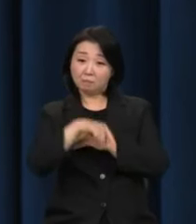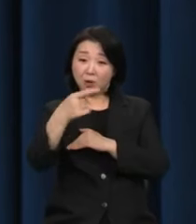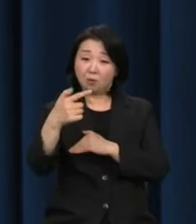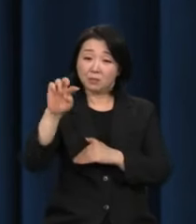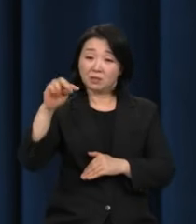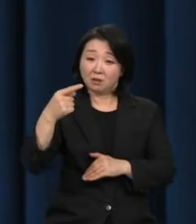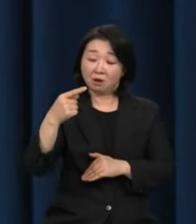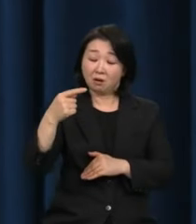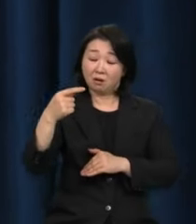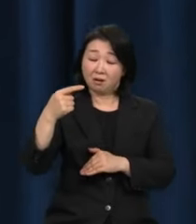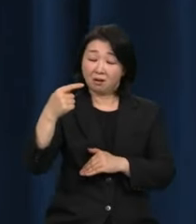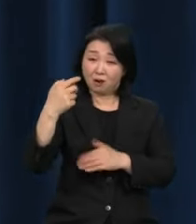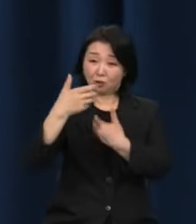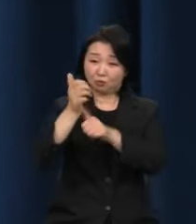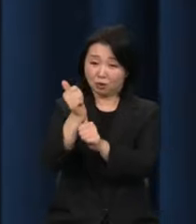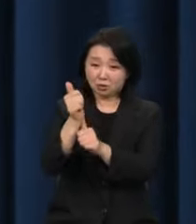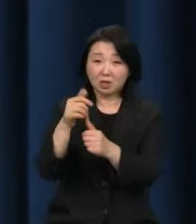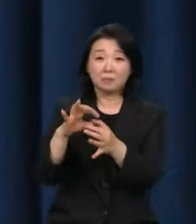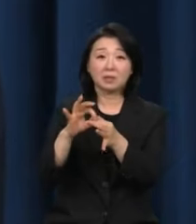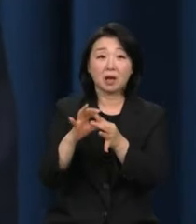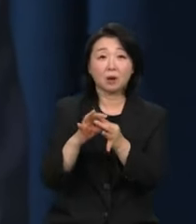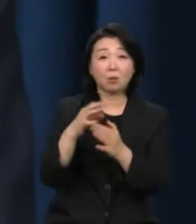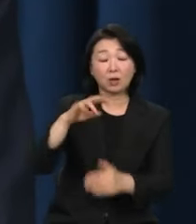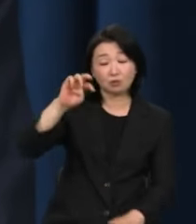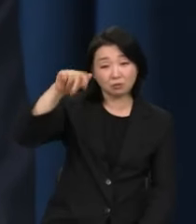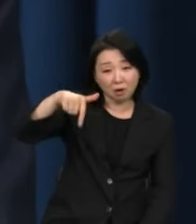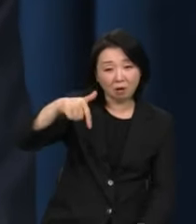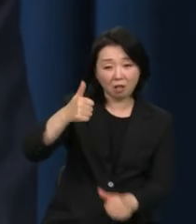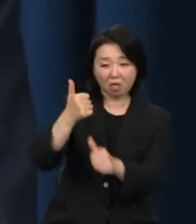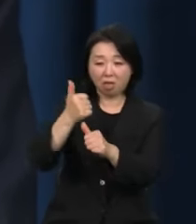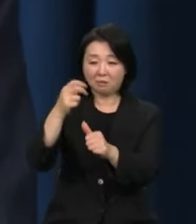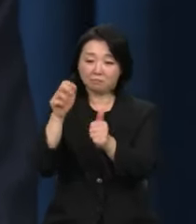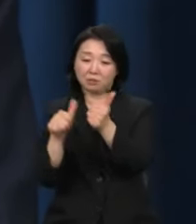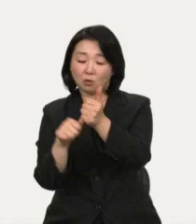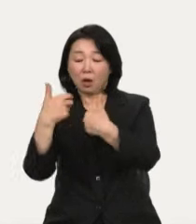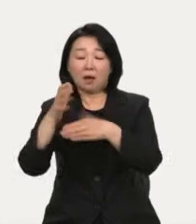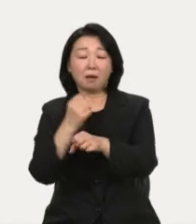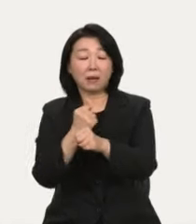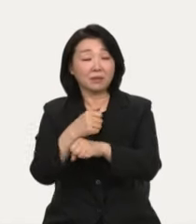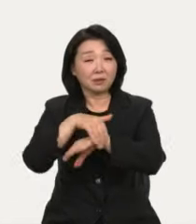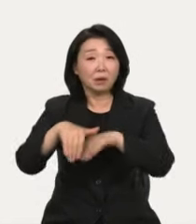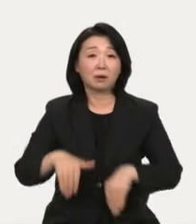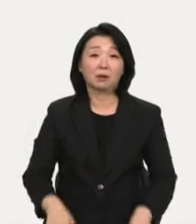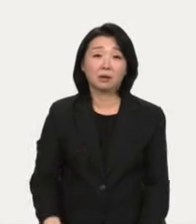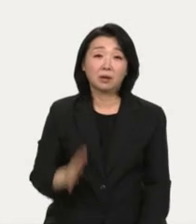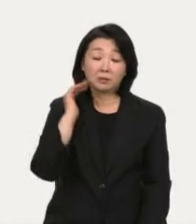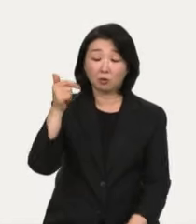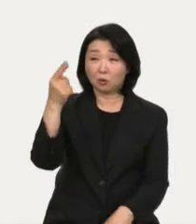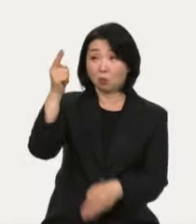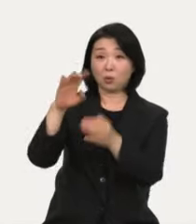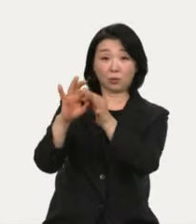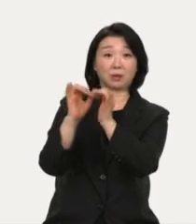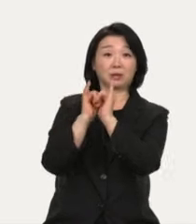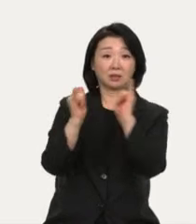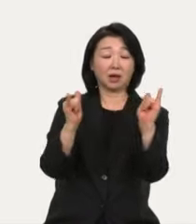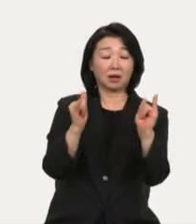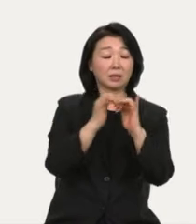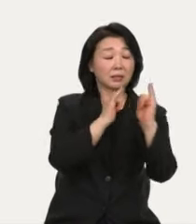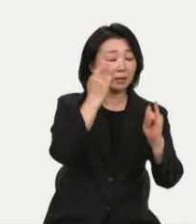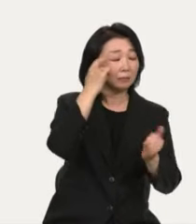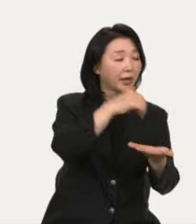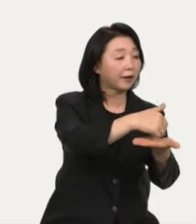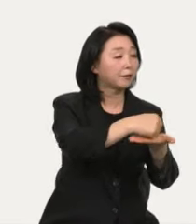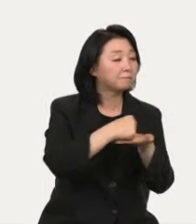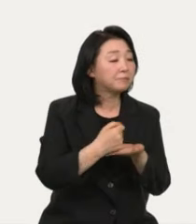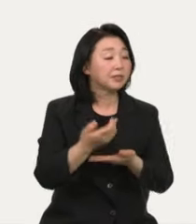민정수석실과 유사한 수석비서관실 신설을 검토하고 있습니다. 대통령실 고위 관계자는 민심을 청취하는